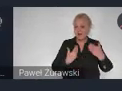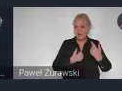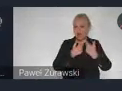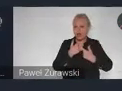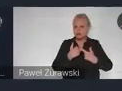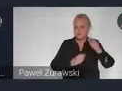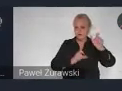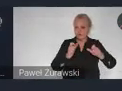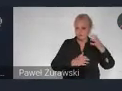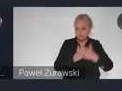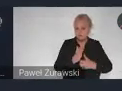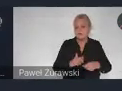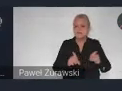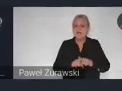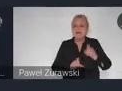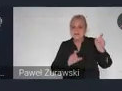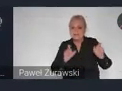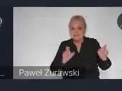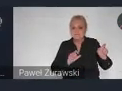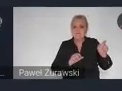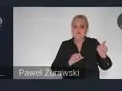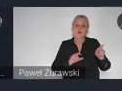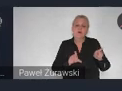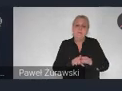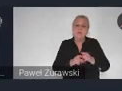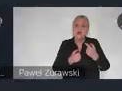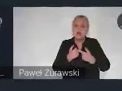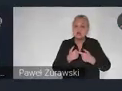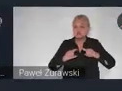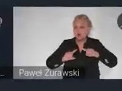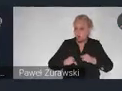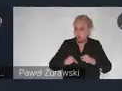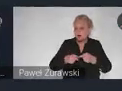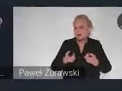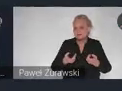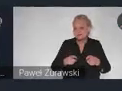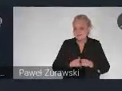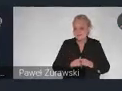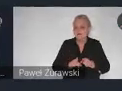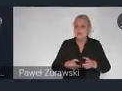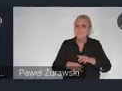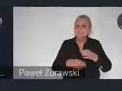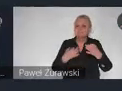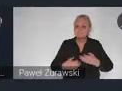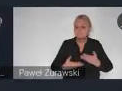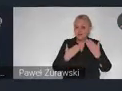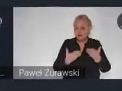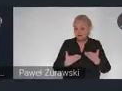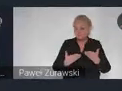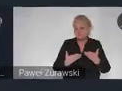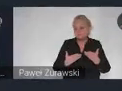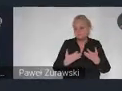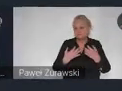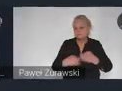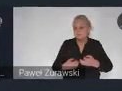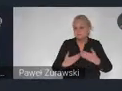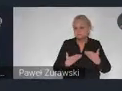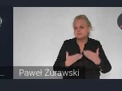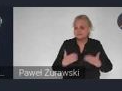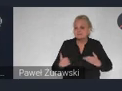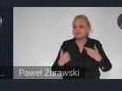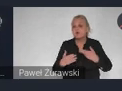beneficjentów zarówno indywidualnych jak i liczbę organizacji z którymi będą państwo do których będą państwo